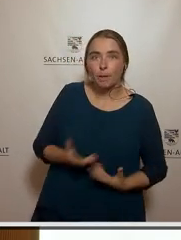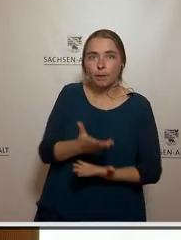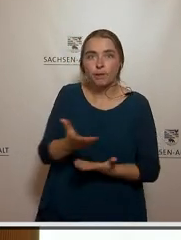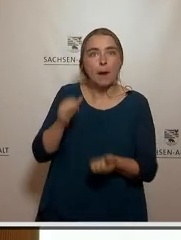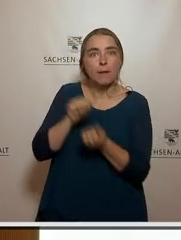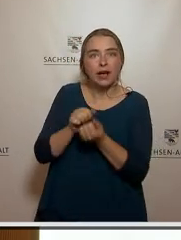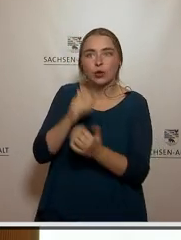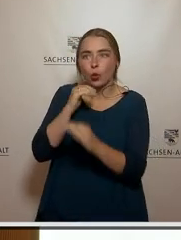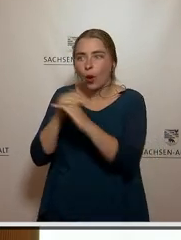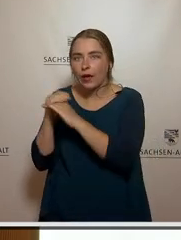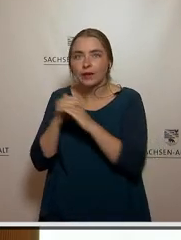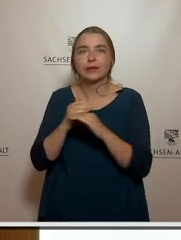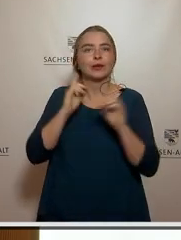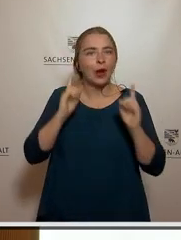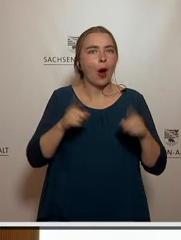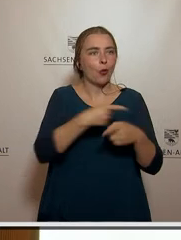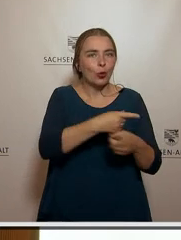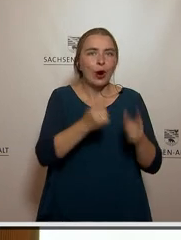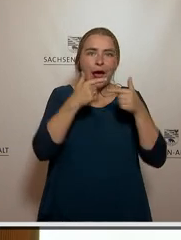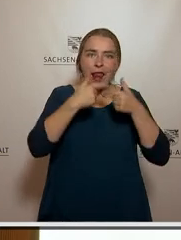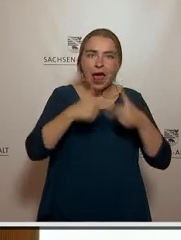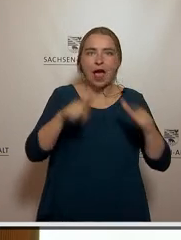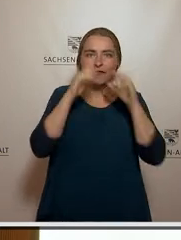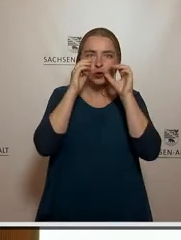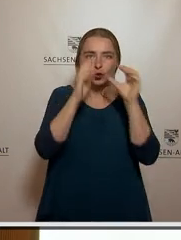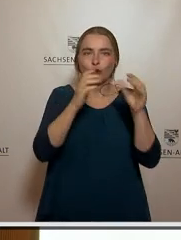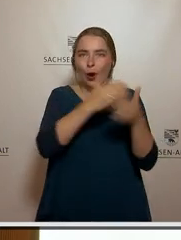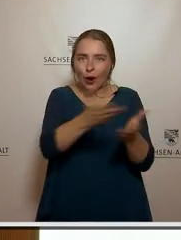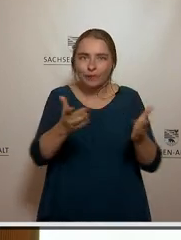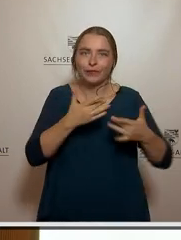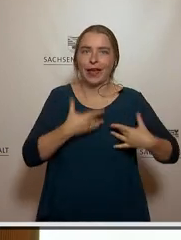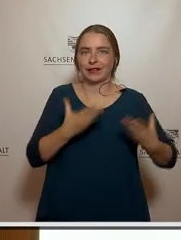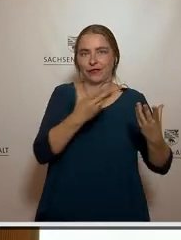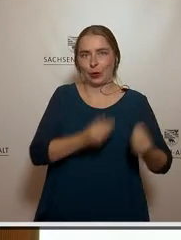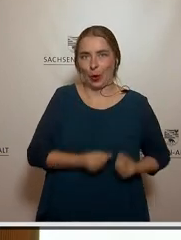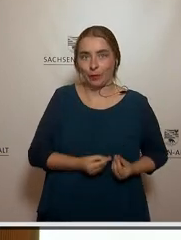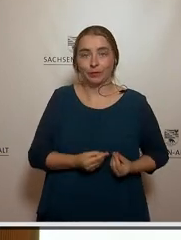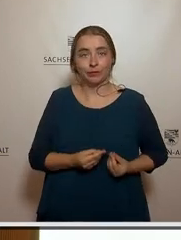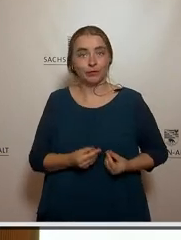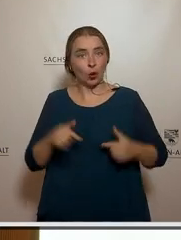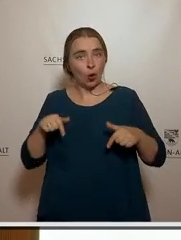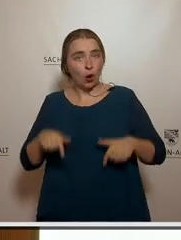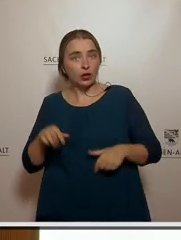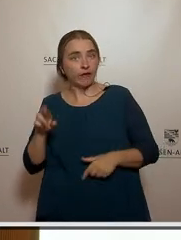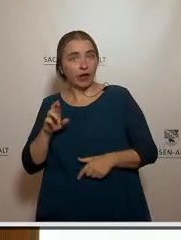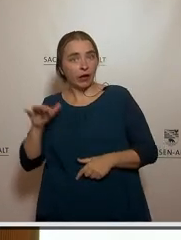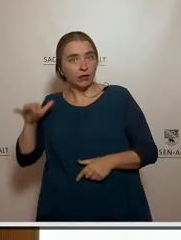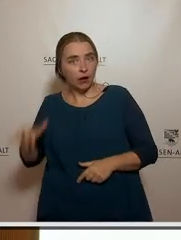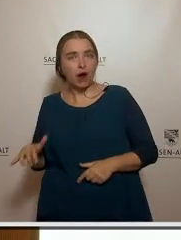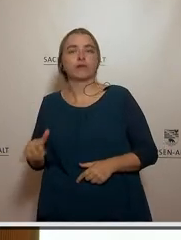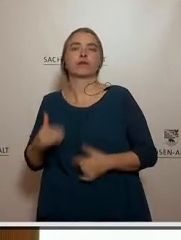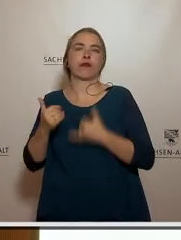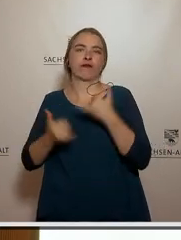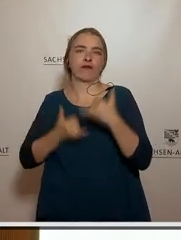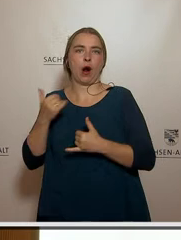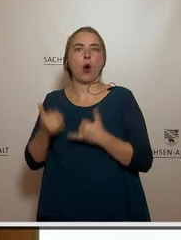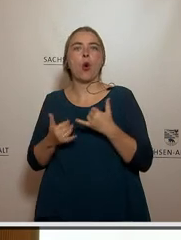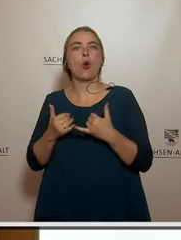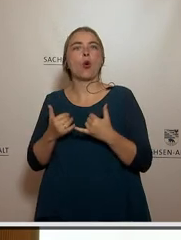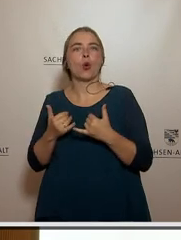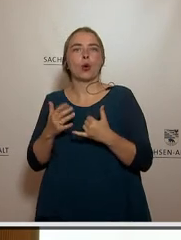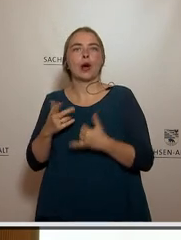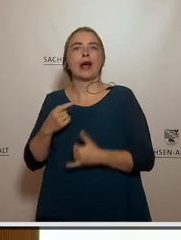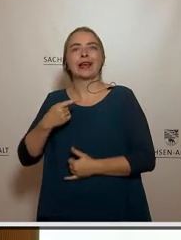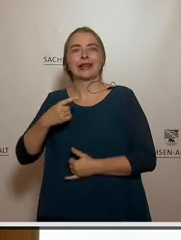auch die interessierte Öffentlichkeit. Wir haben heute zu Gast Sozial- und Gesundheitsministerin Petra Grimm-Benne, die uns zum